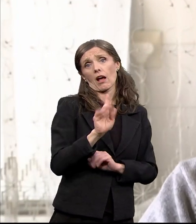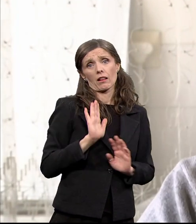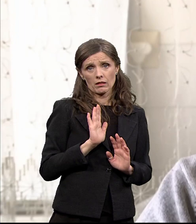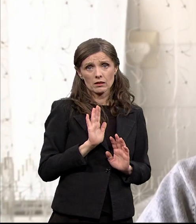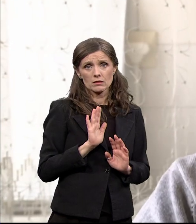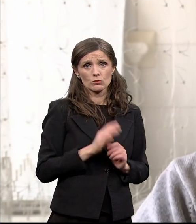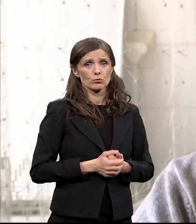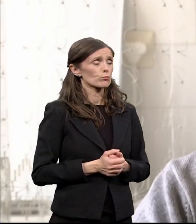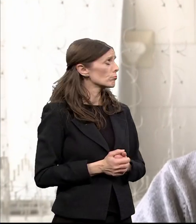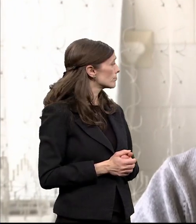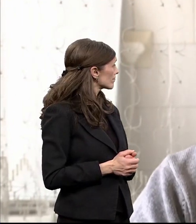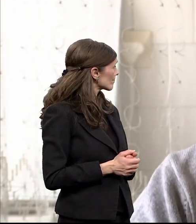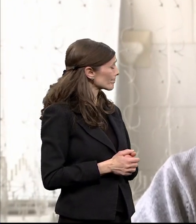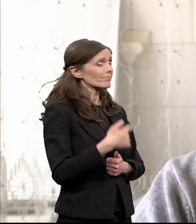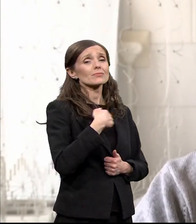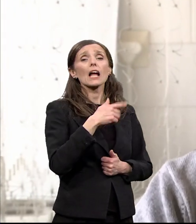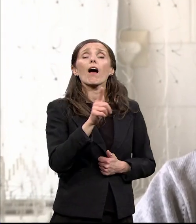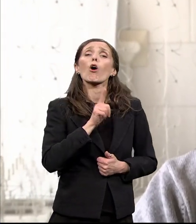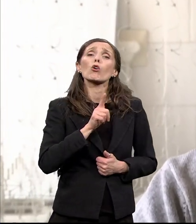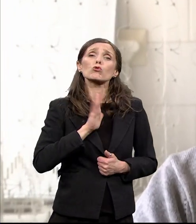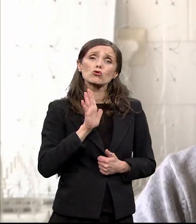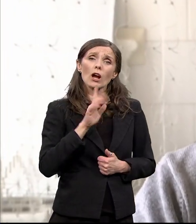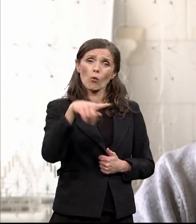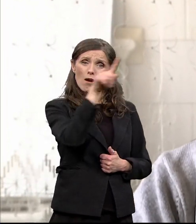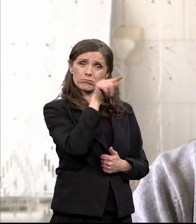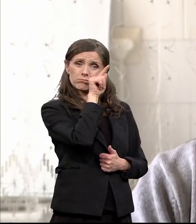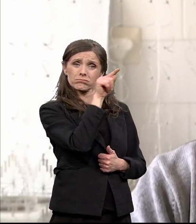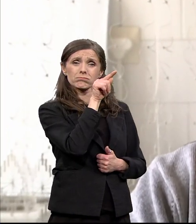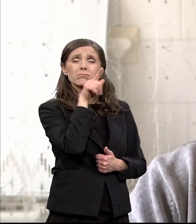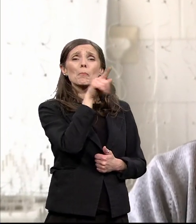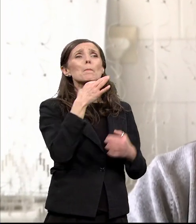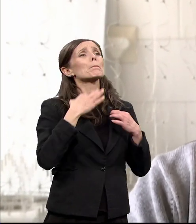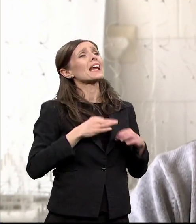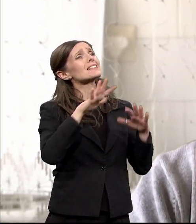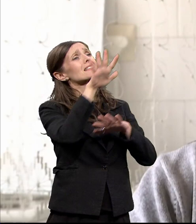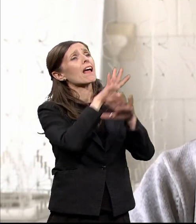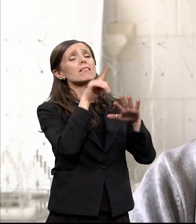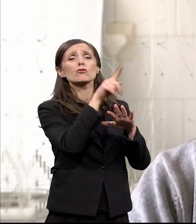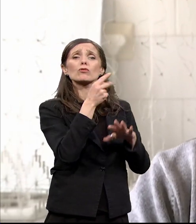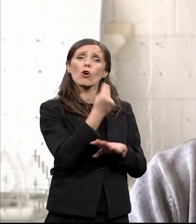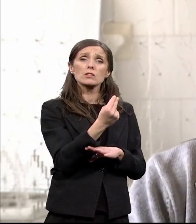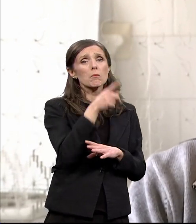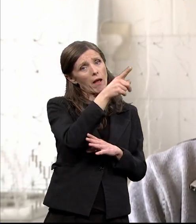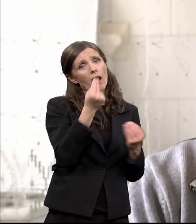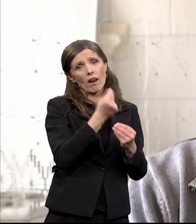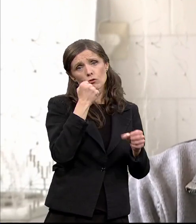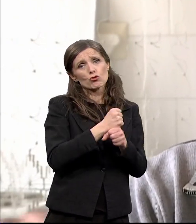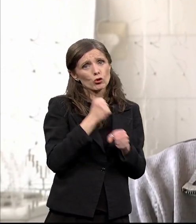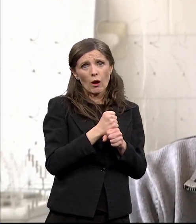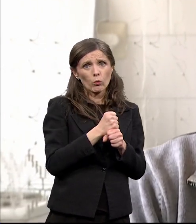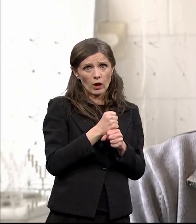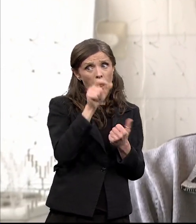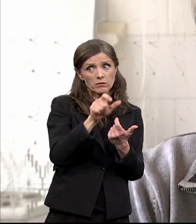Očekujem od predsjedništva Republike Srbije da oni preduzmu neke korake za ove ljude koji su totalno nevini